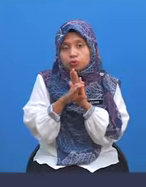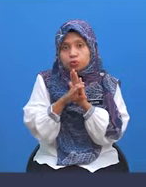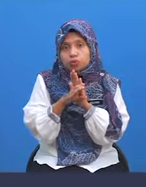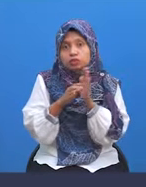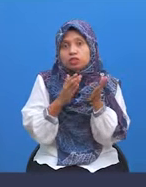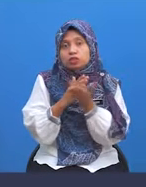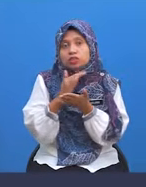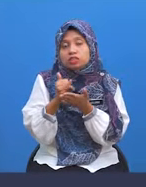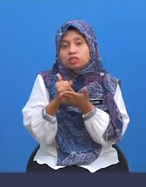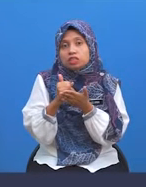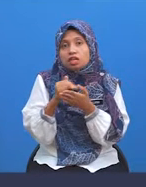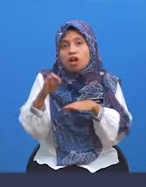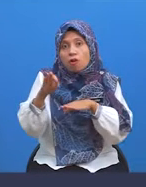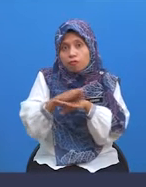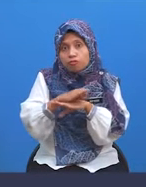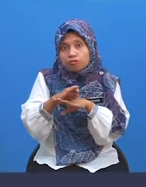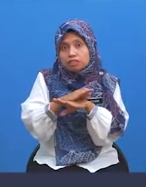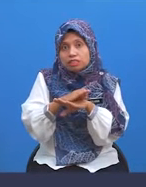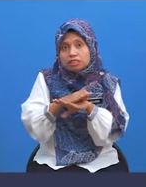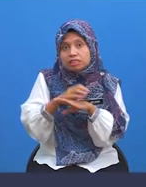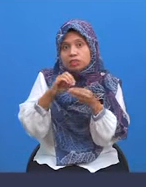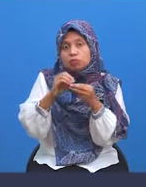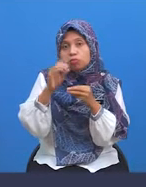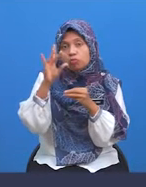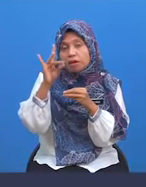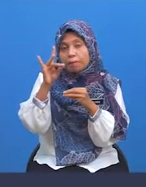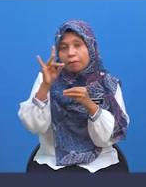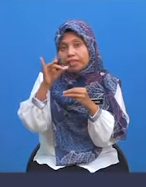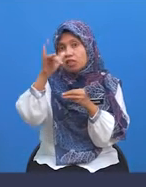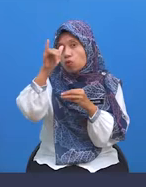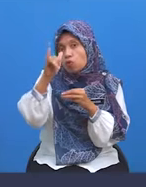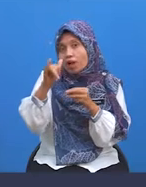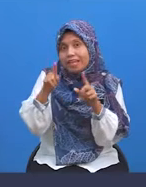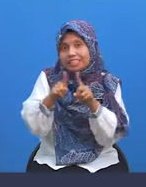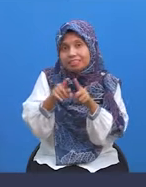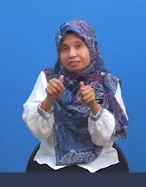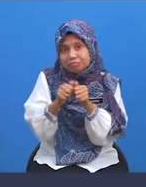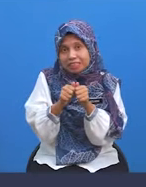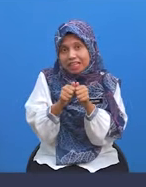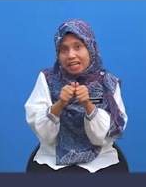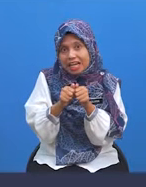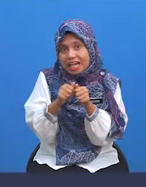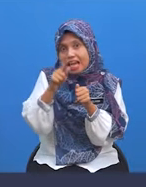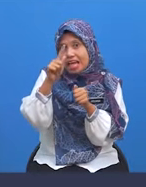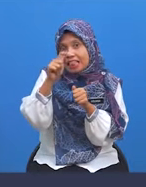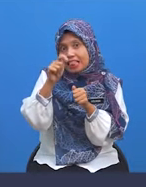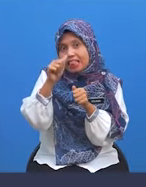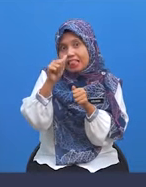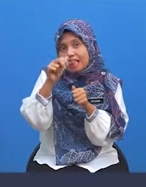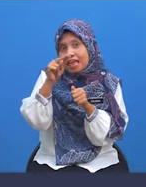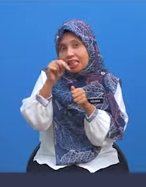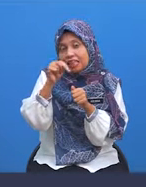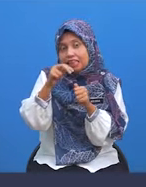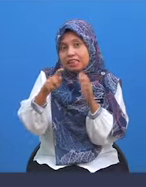Mari kita lihat contoh ke-8. Fungsi bagi contoh ke-8 kita ialah Y sama dengan